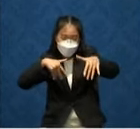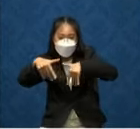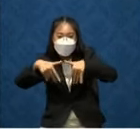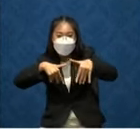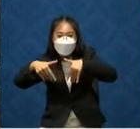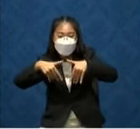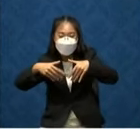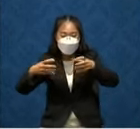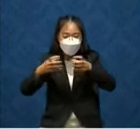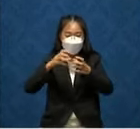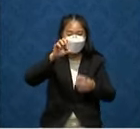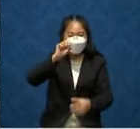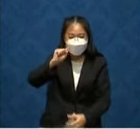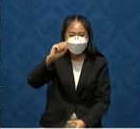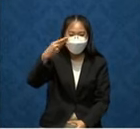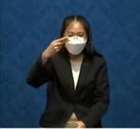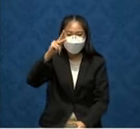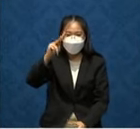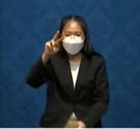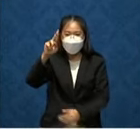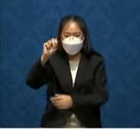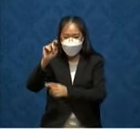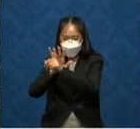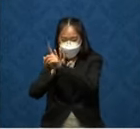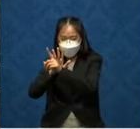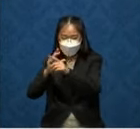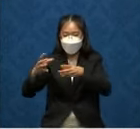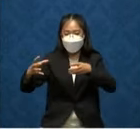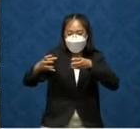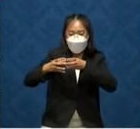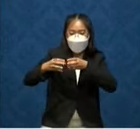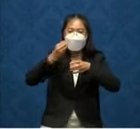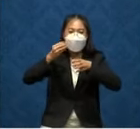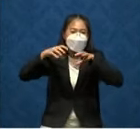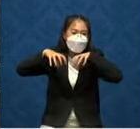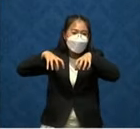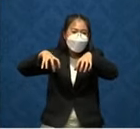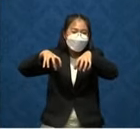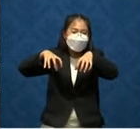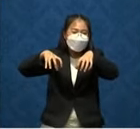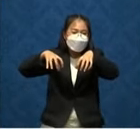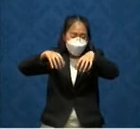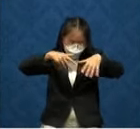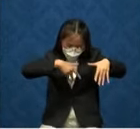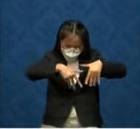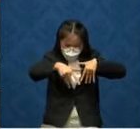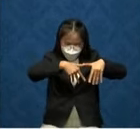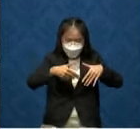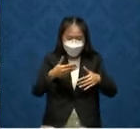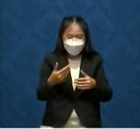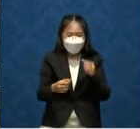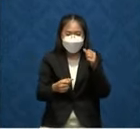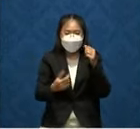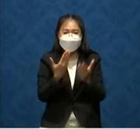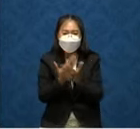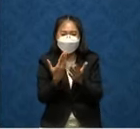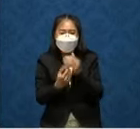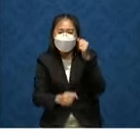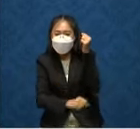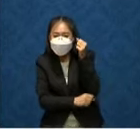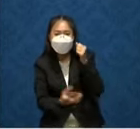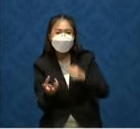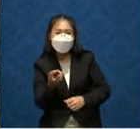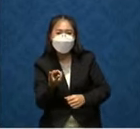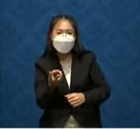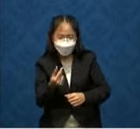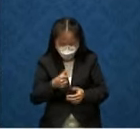สากร กองทุนหมู่ว่านใบชนที่มีได้ได้น้อย มีการแค่หา